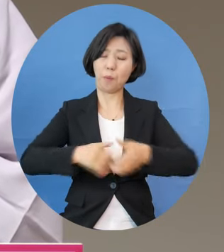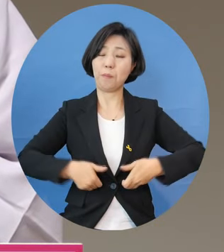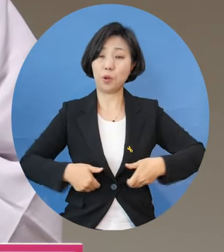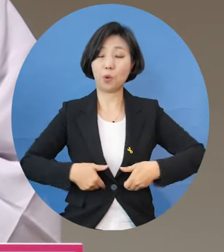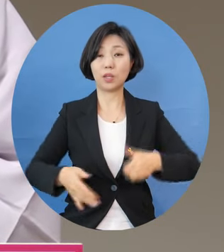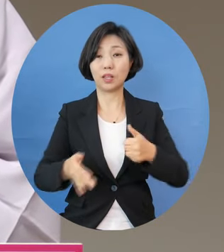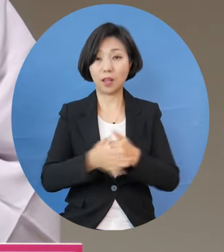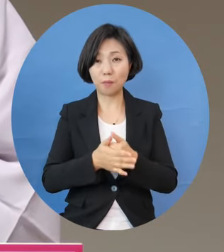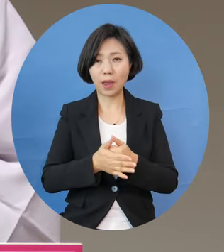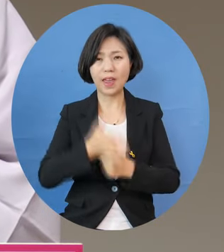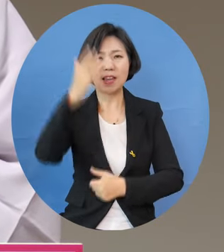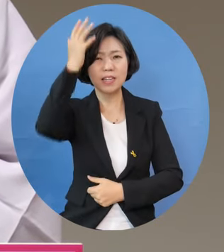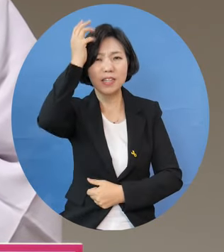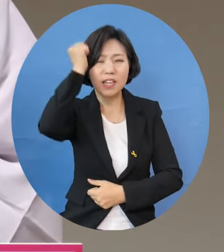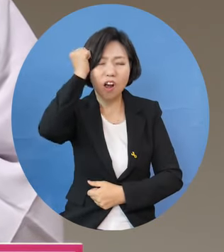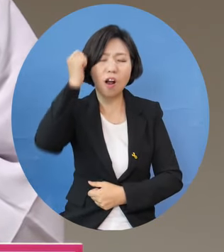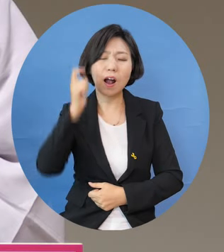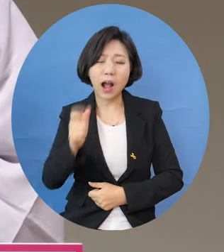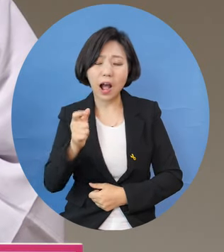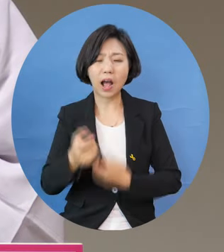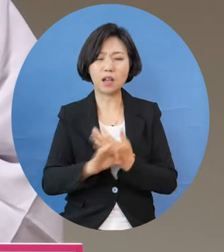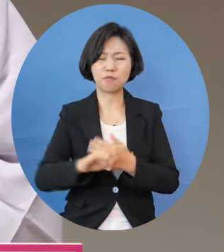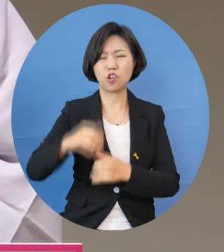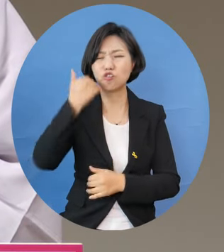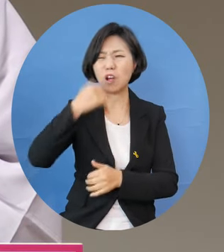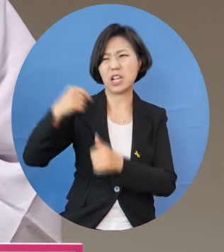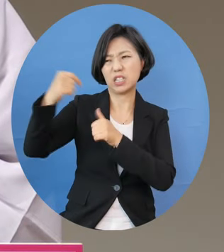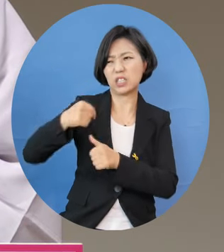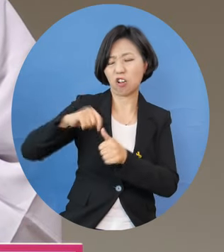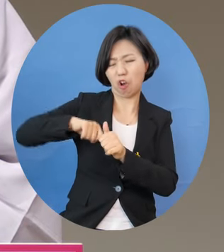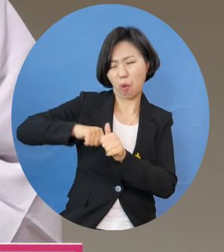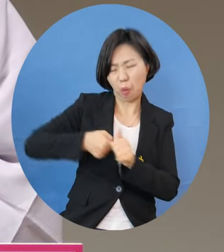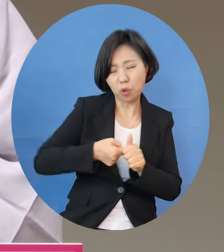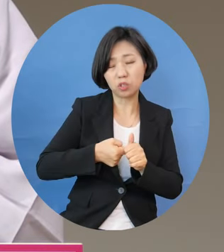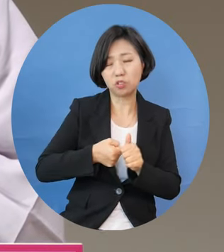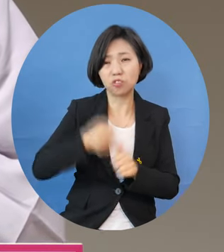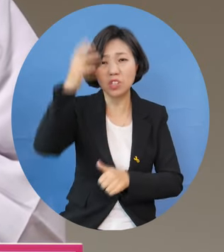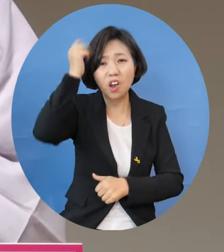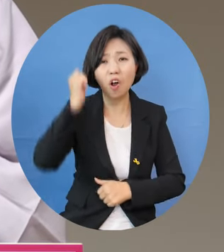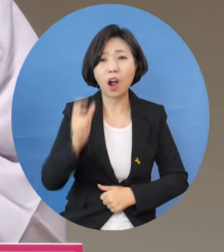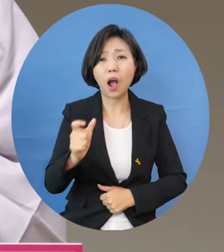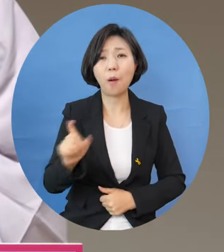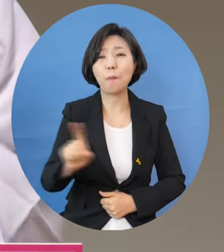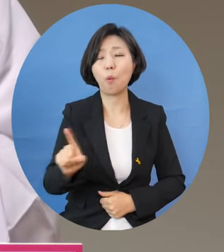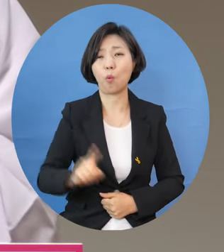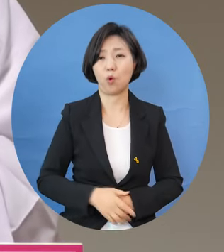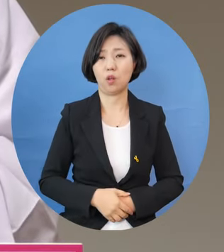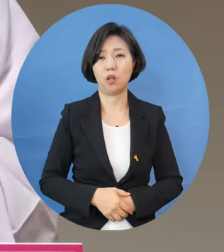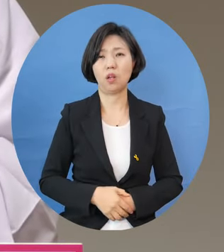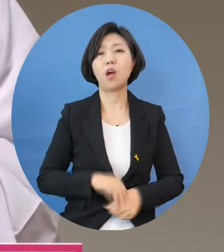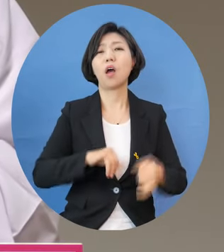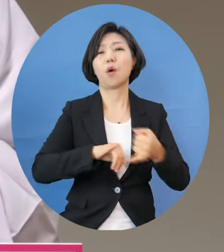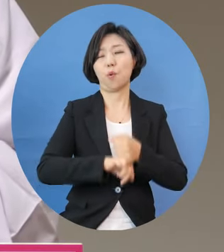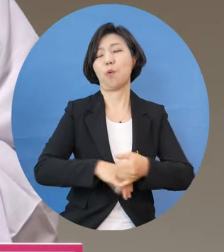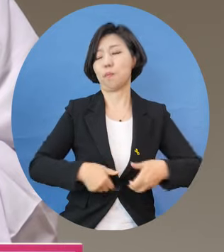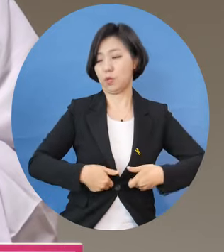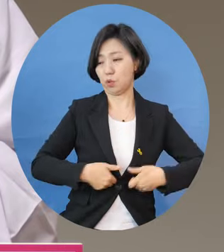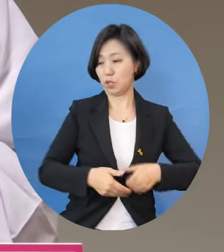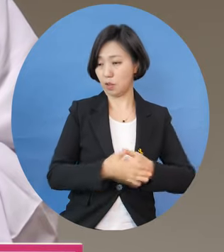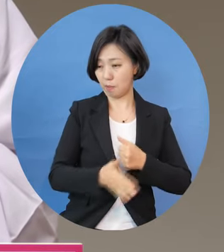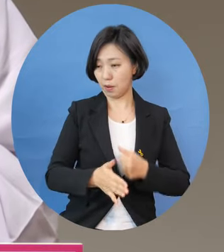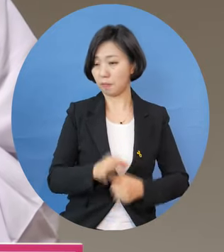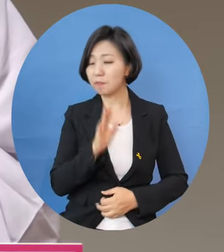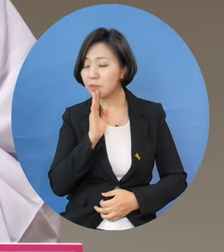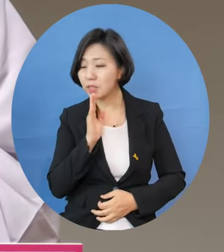게 기억에 많이 남을까, 억지로 하는 게 많이 남을까? 필요해서 하는 게. 그럼. 그래서 학습 효과가